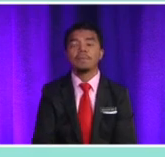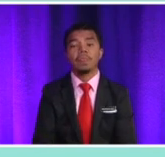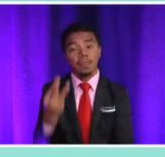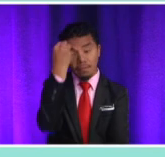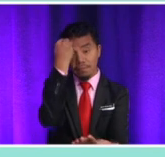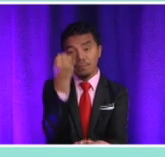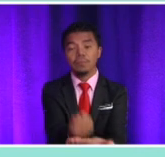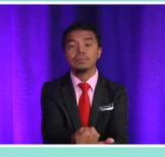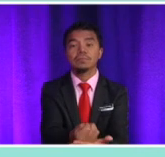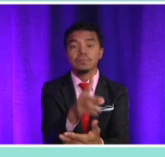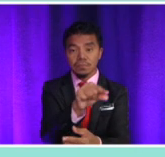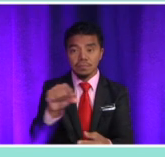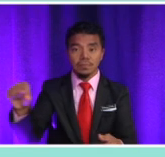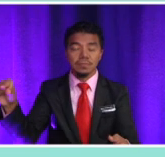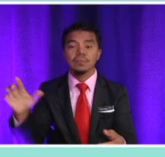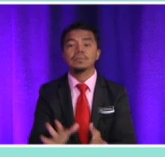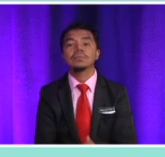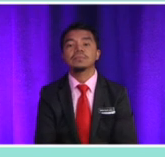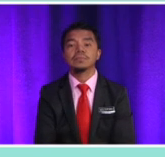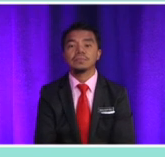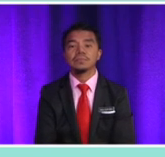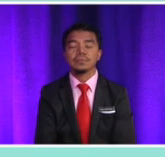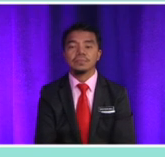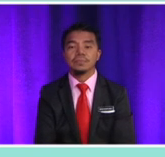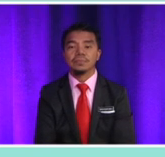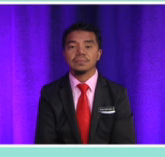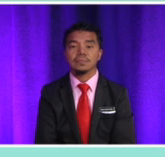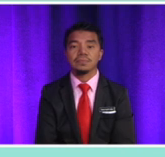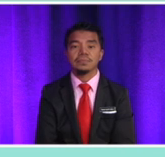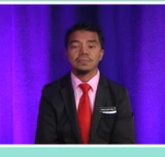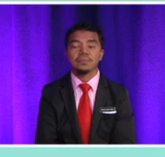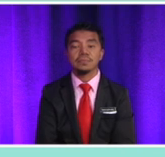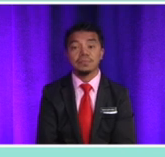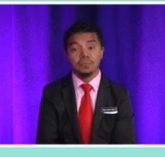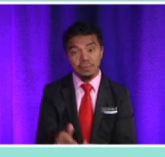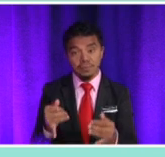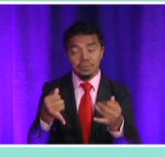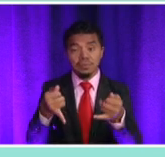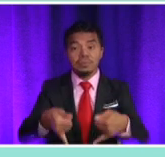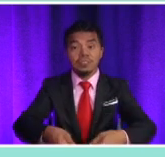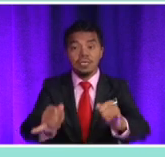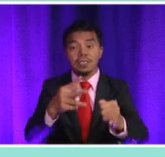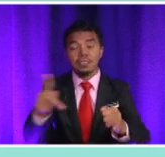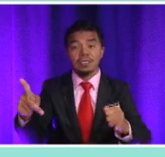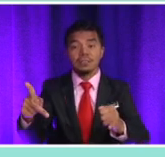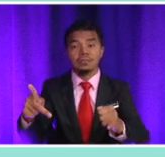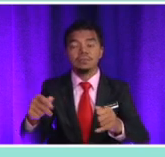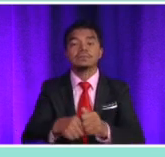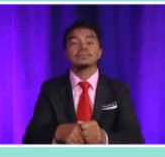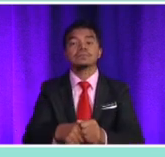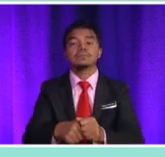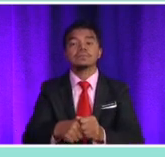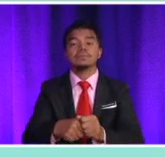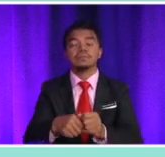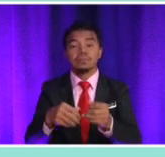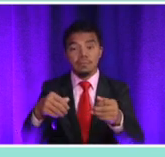wawancara yang menjalankan peniagaan pengangkutan bus itu dalam kotak putih